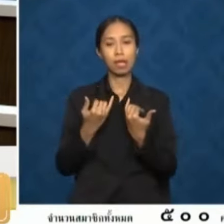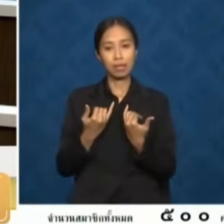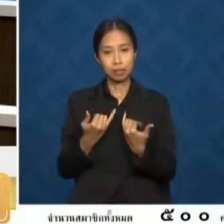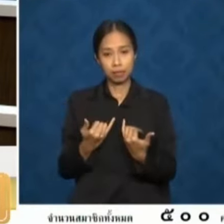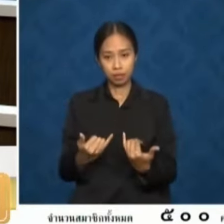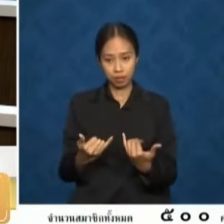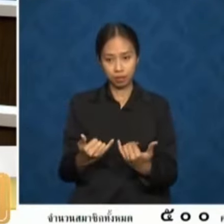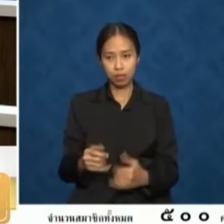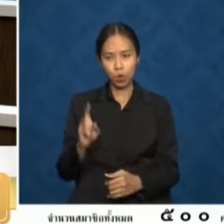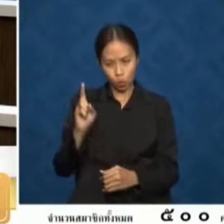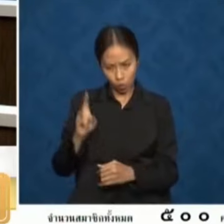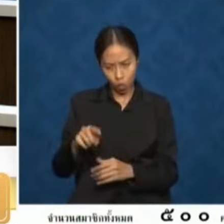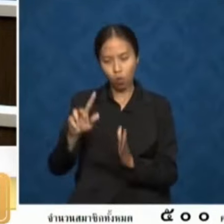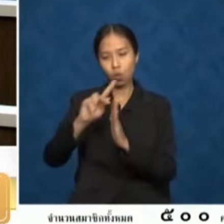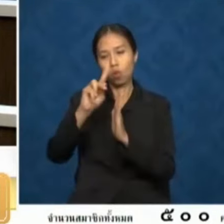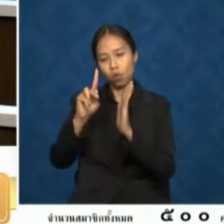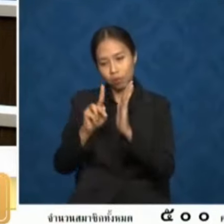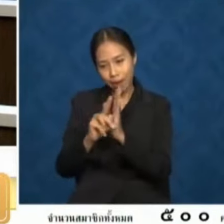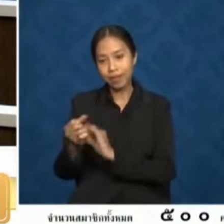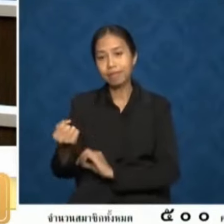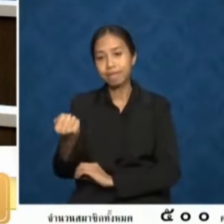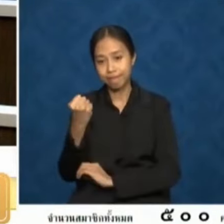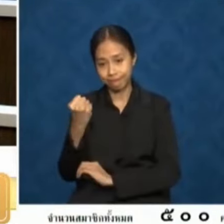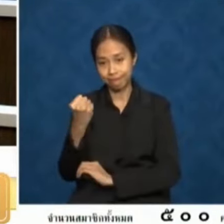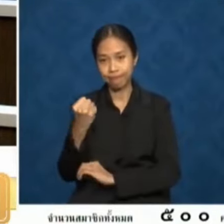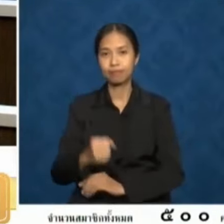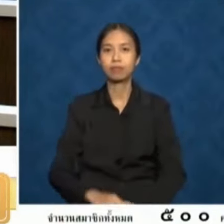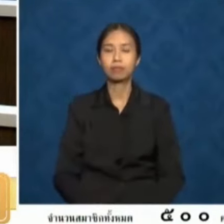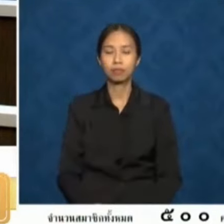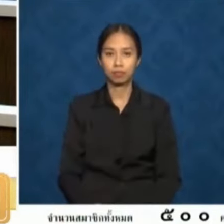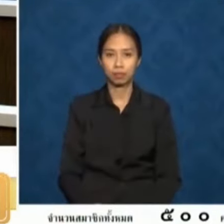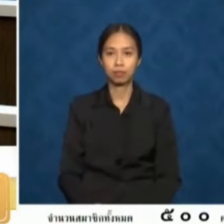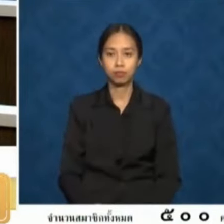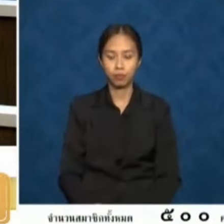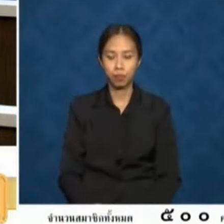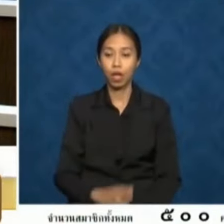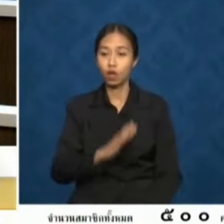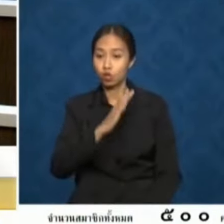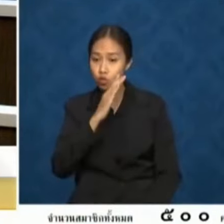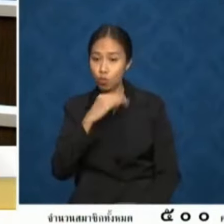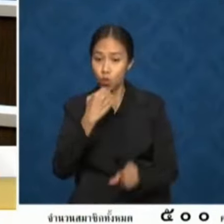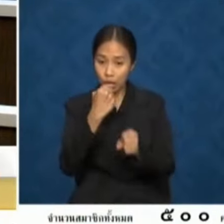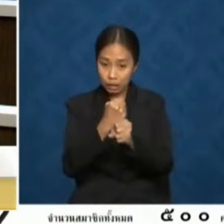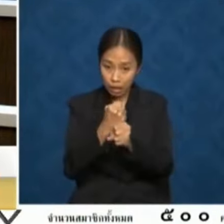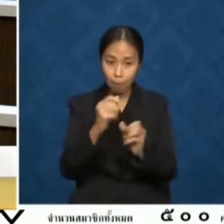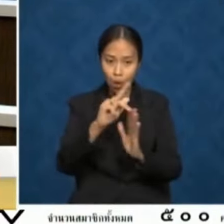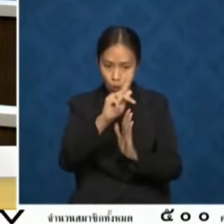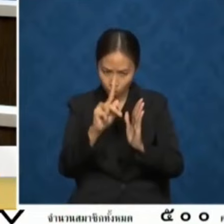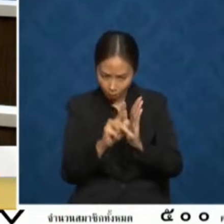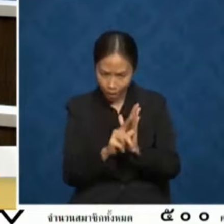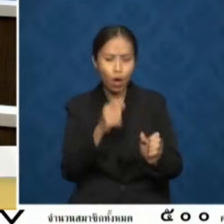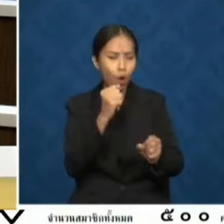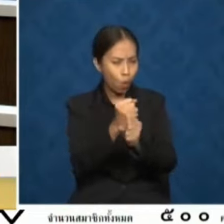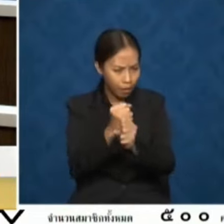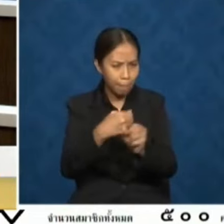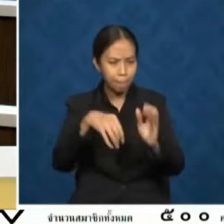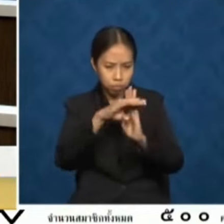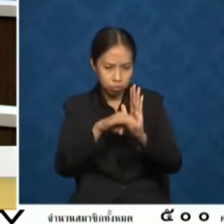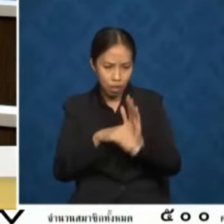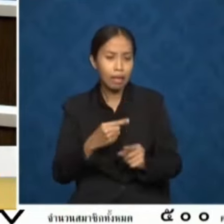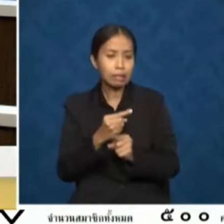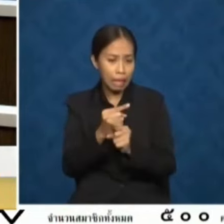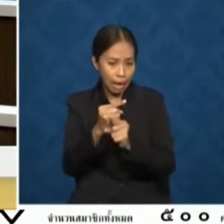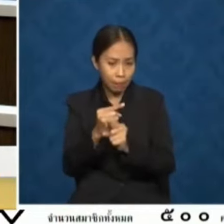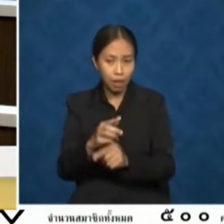ที่ต้องบังคับใช้กฎหมายที่เข้มงวดเรื่องที่ต้องทำก็ต้องทำเรื่องไม่ควรทำอย่าไปทำนะครับตำรวจครับ